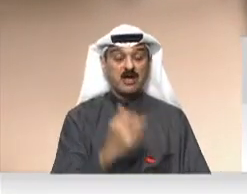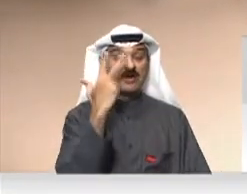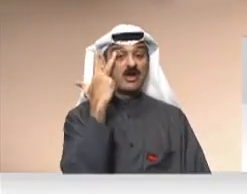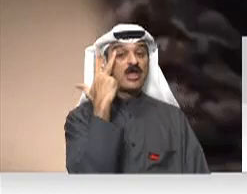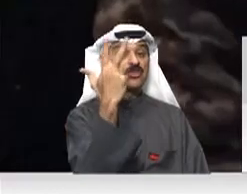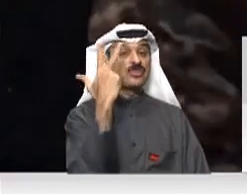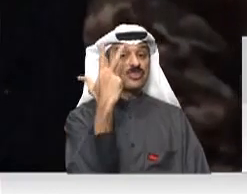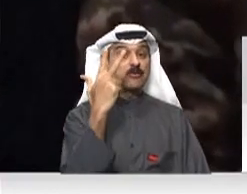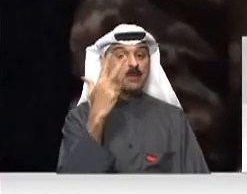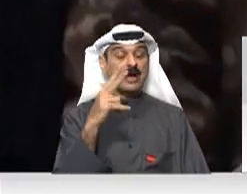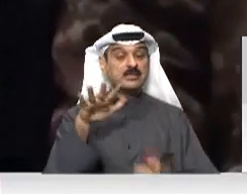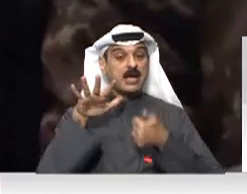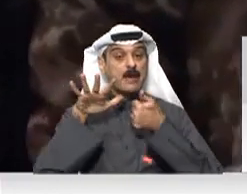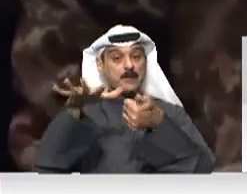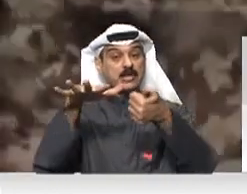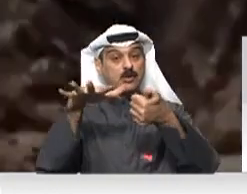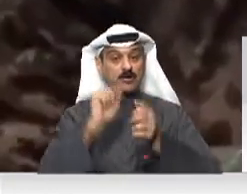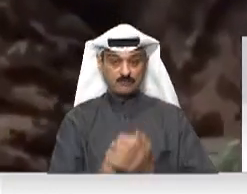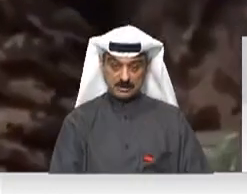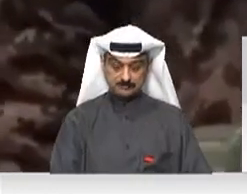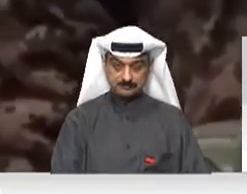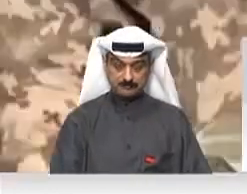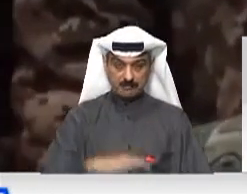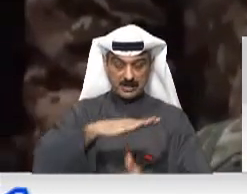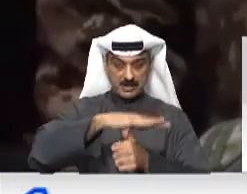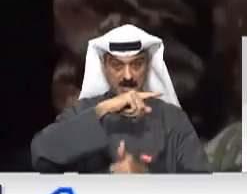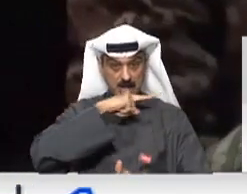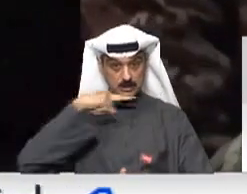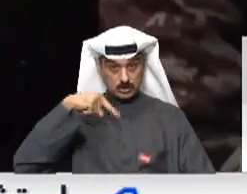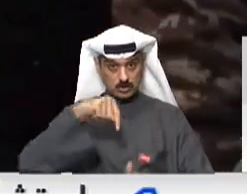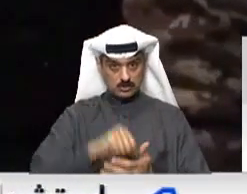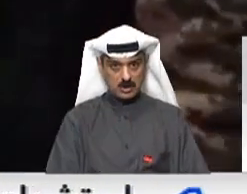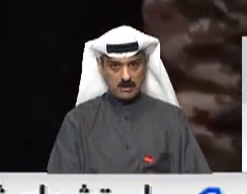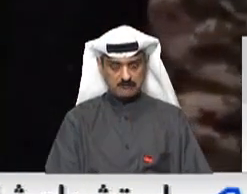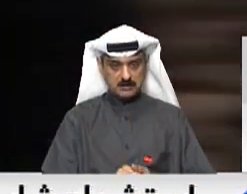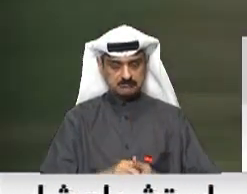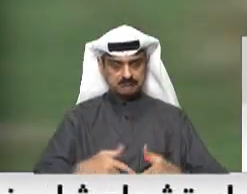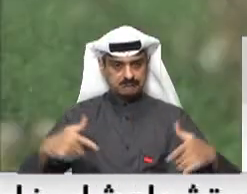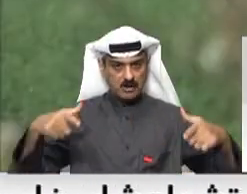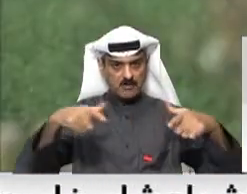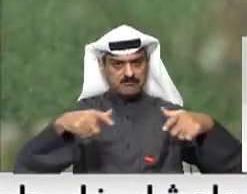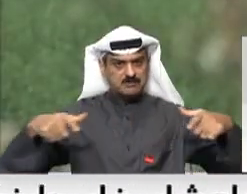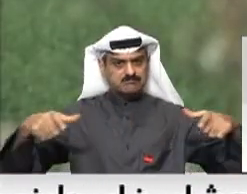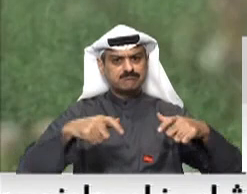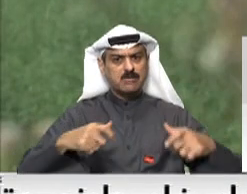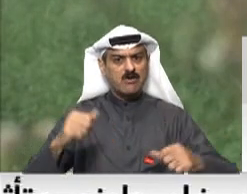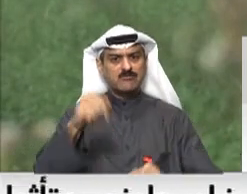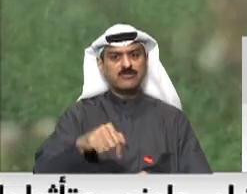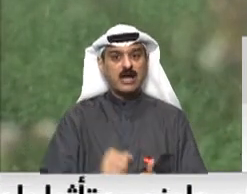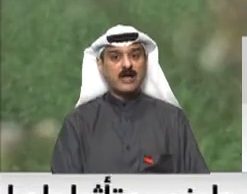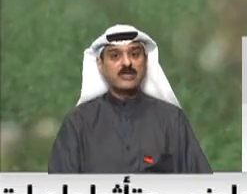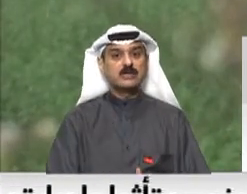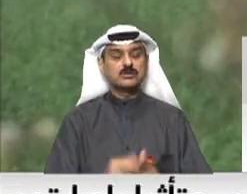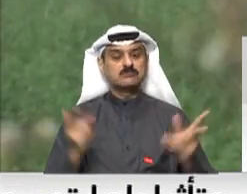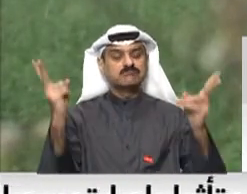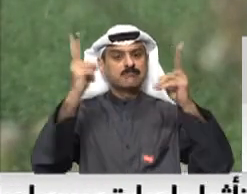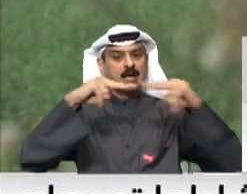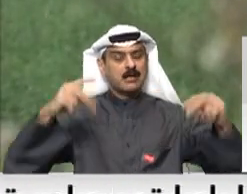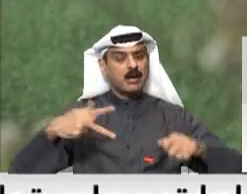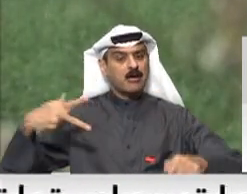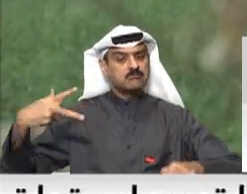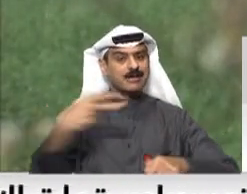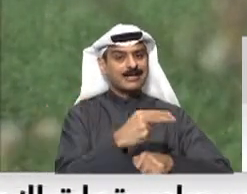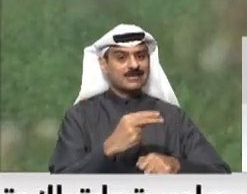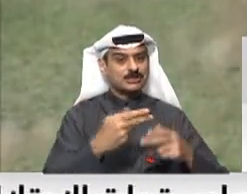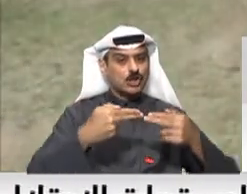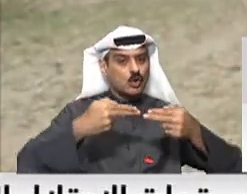8 ملايين لاجئ. الرئيس بوتين خنق دول الاتحاد الأوروبي بأزمة طاقة عبر قطع إمدادات الغاز